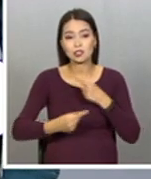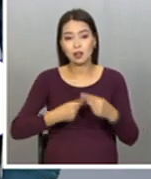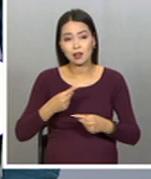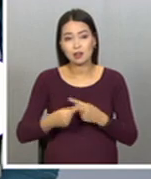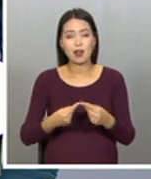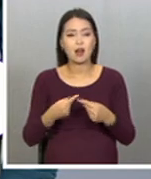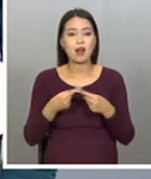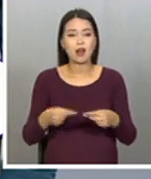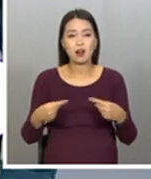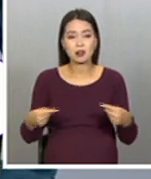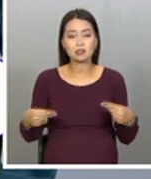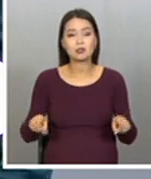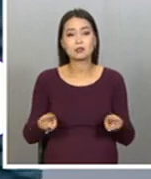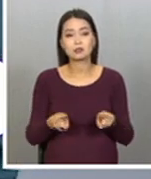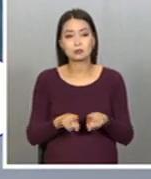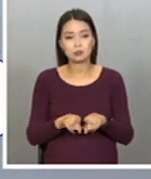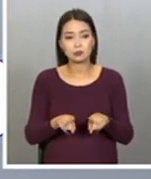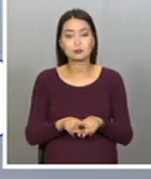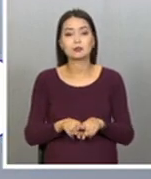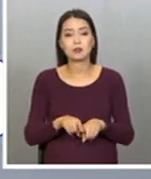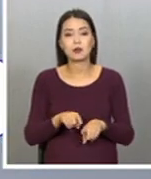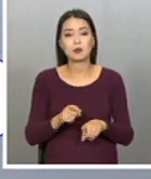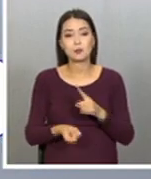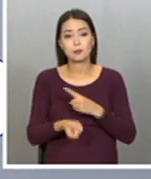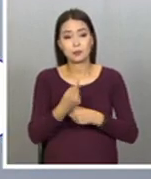әртүрлі жолдармен жұғуы мүмкін.